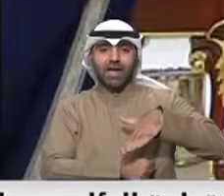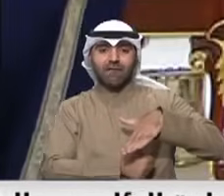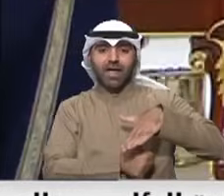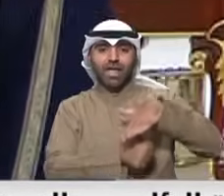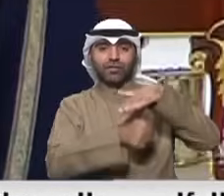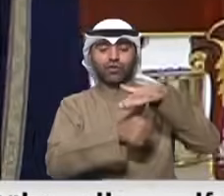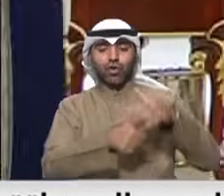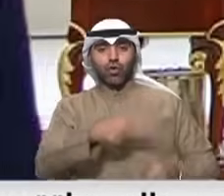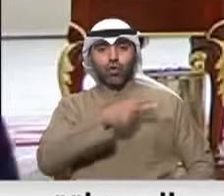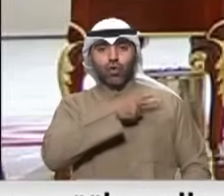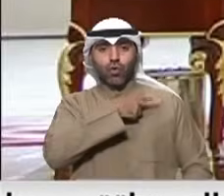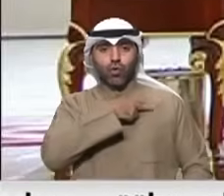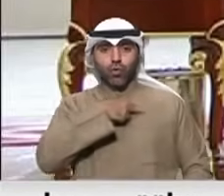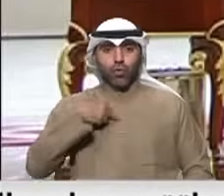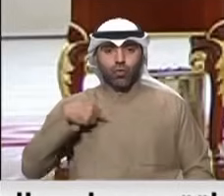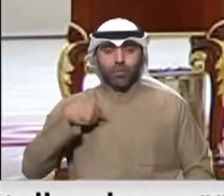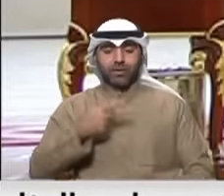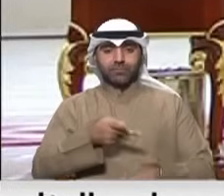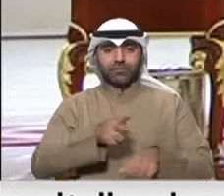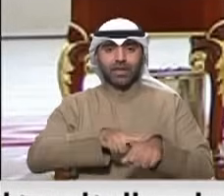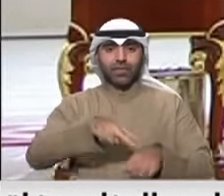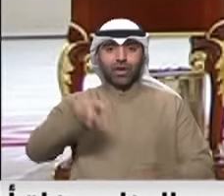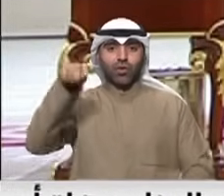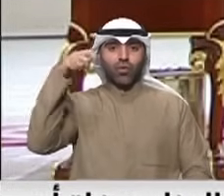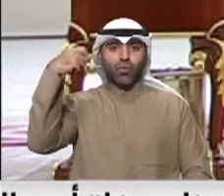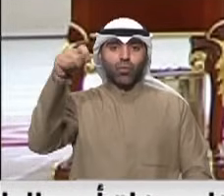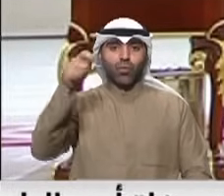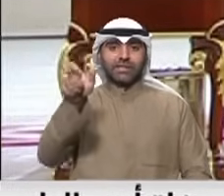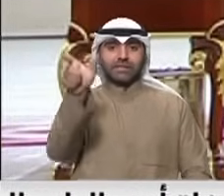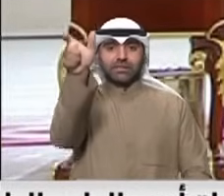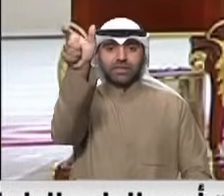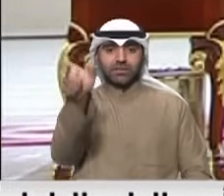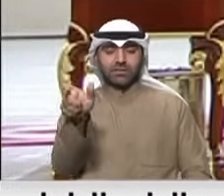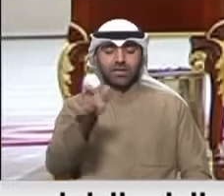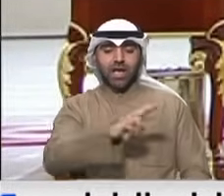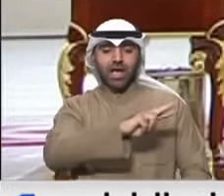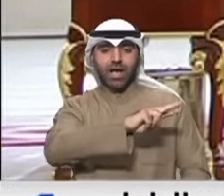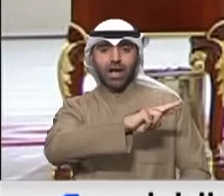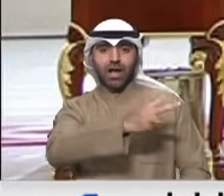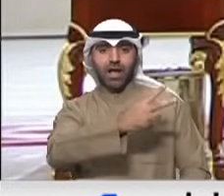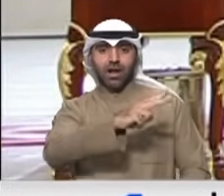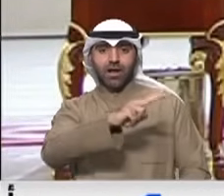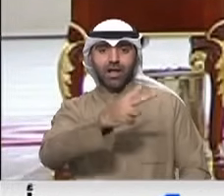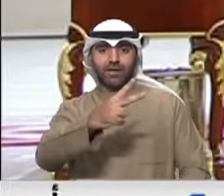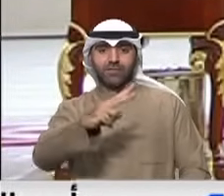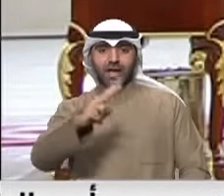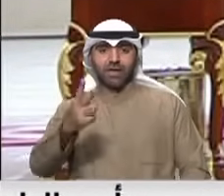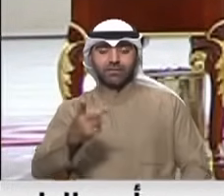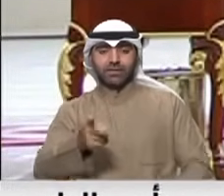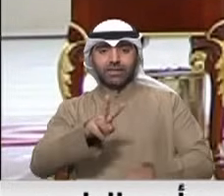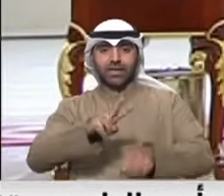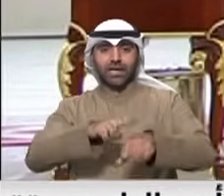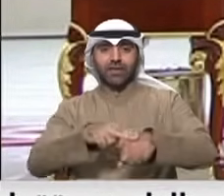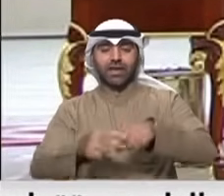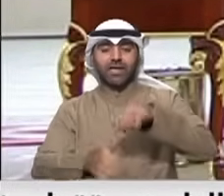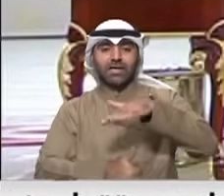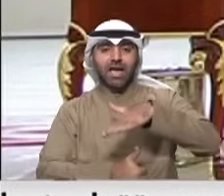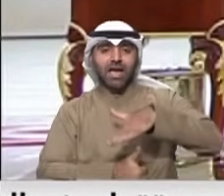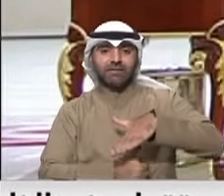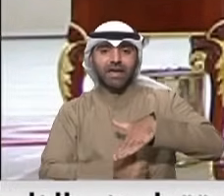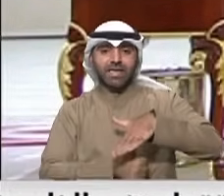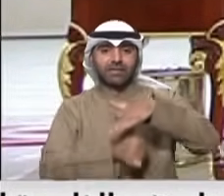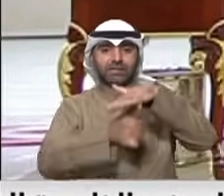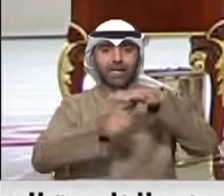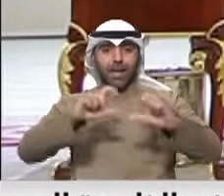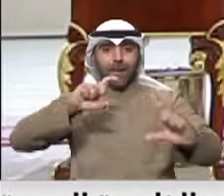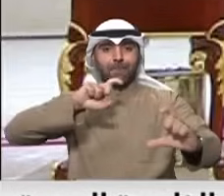محافظي البنك المركزي العماني صاحب السمو السيد تيمور بن اسعد ال سعيد ومعالي وزير